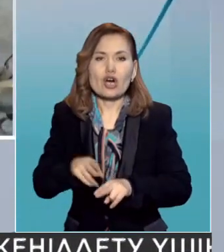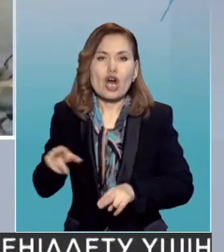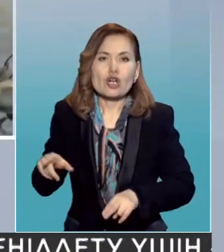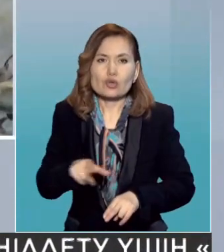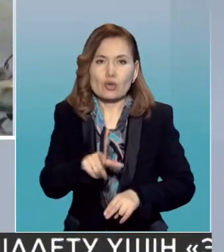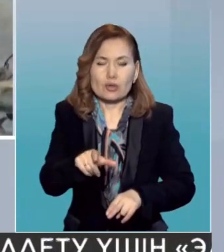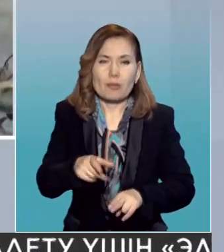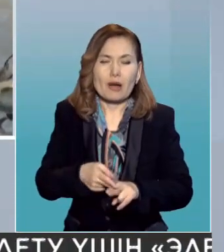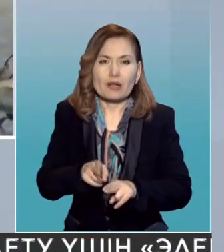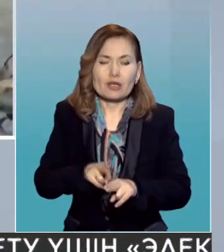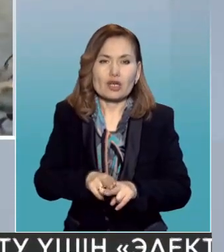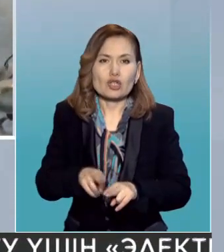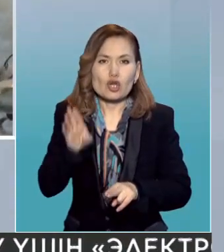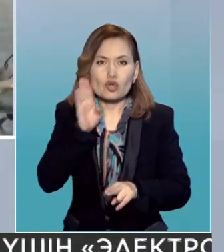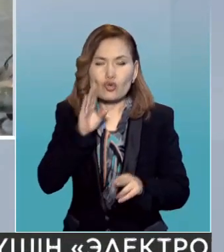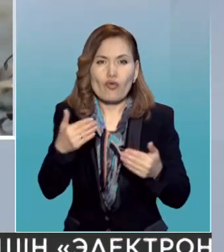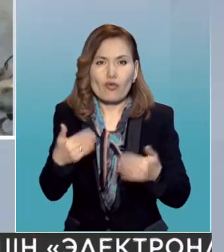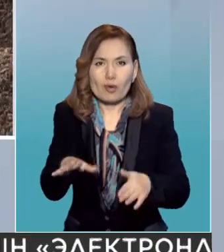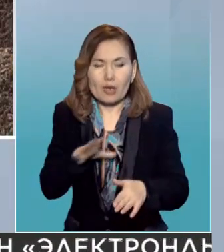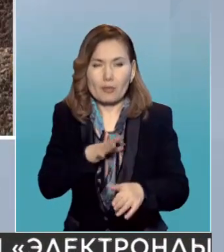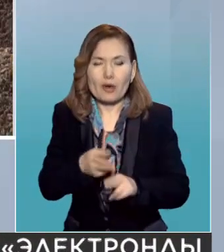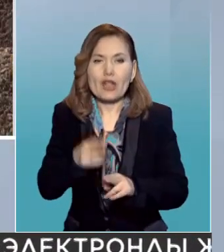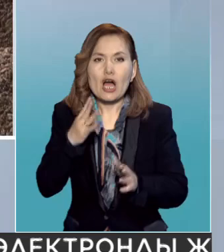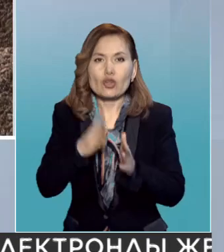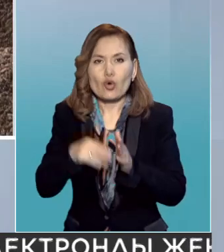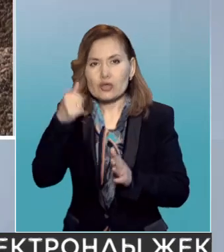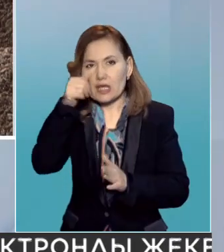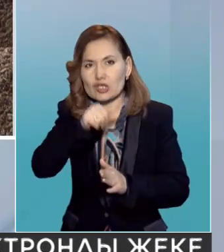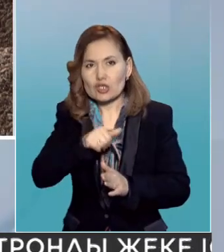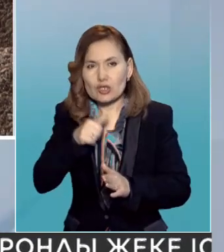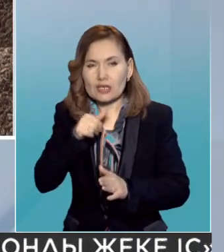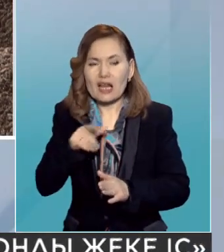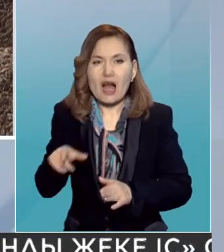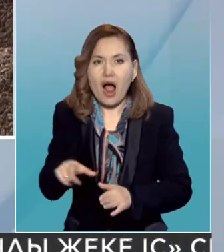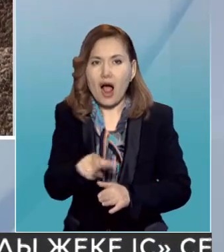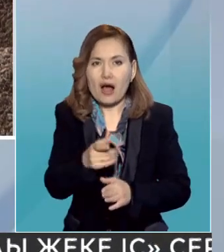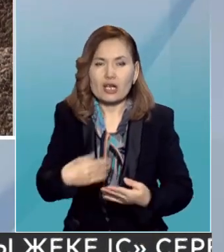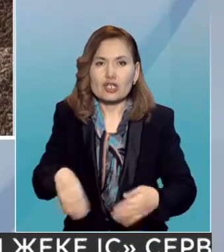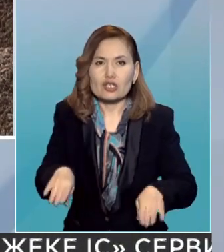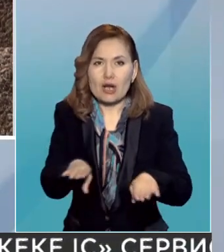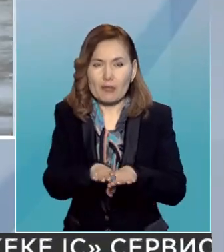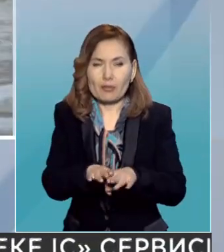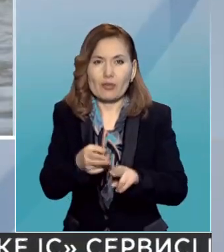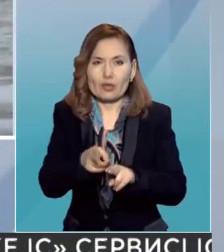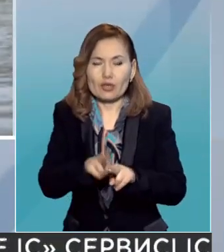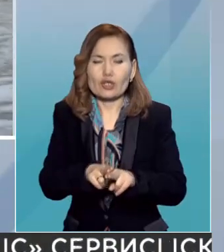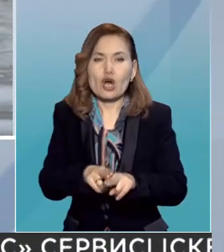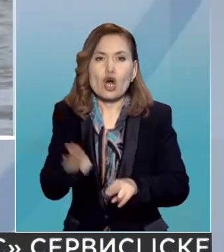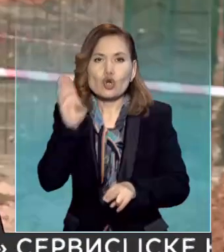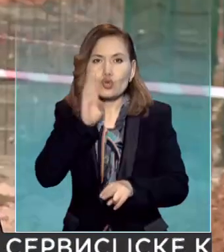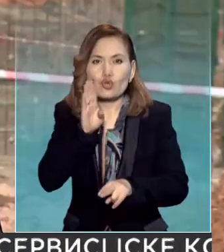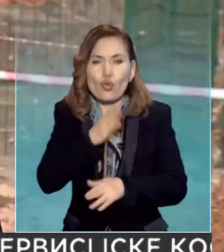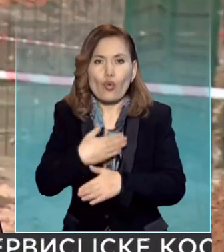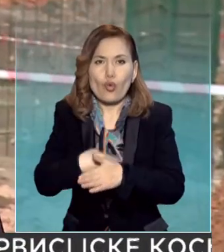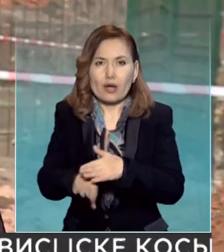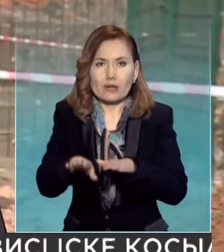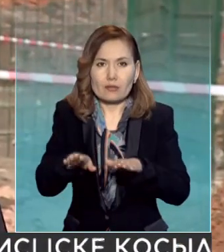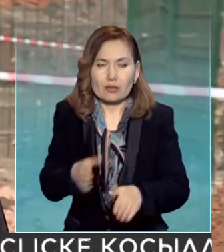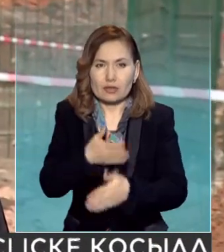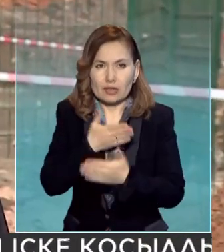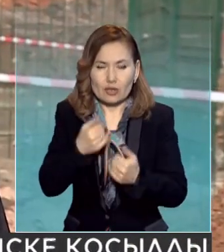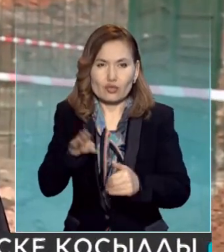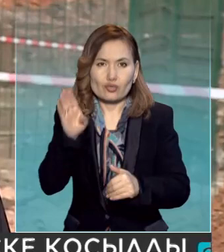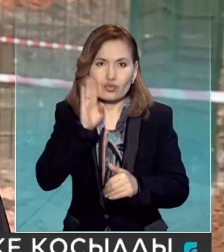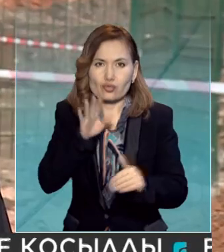90-шы жылдары ол арықтың бойына құрылыс жаппай салынып бітеліп қалған. Бұл жерде